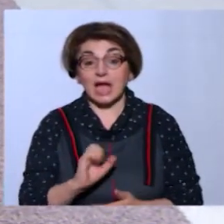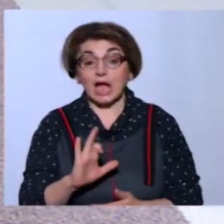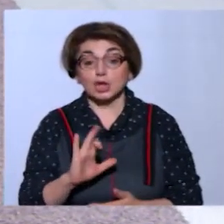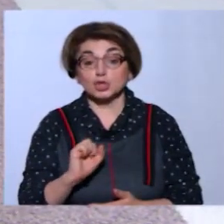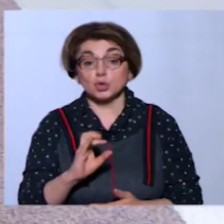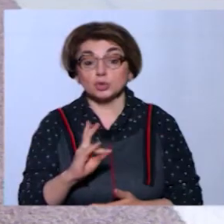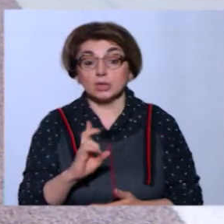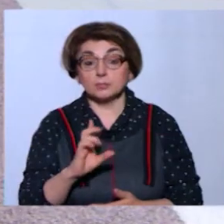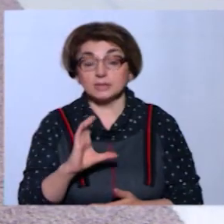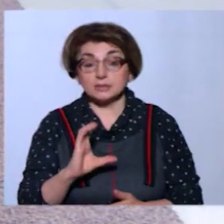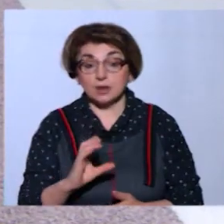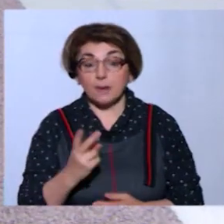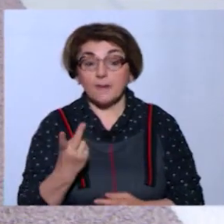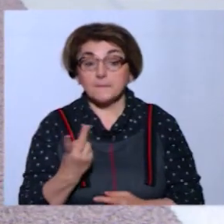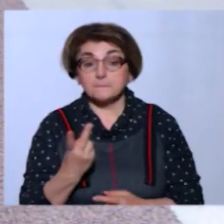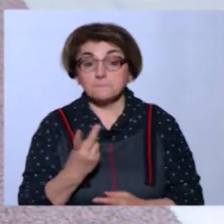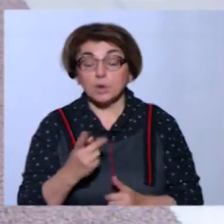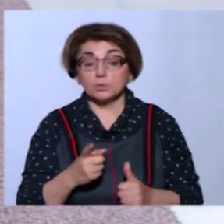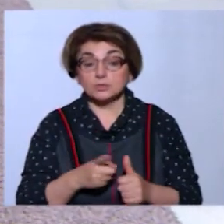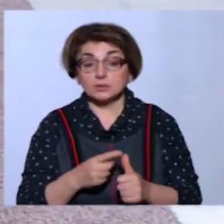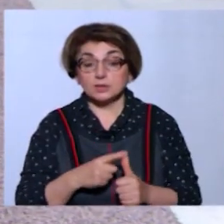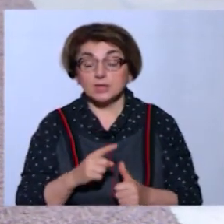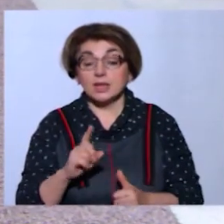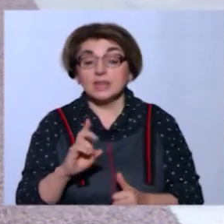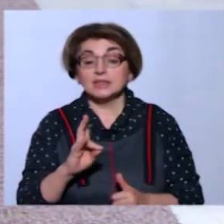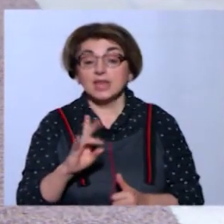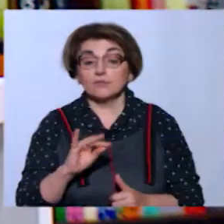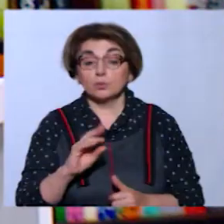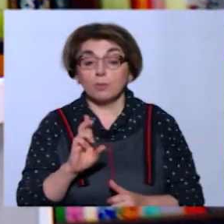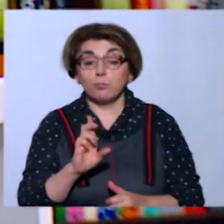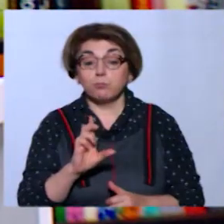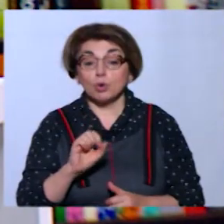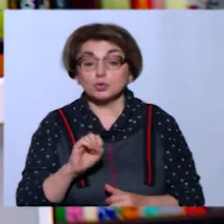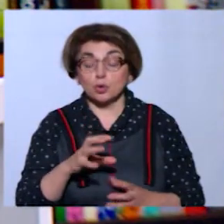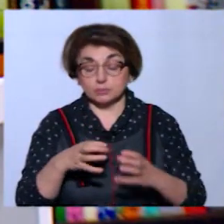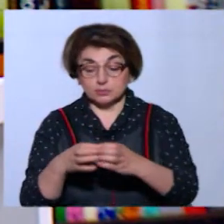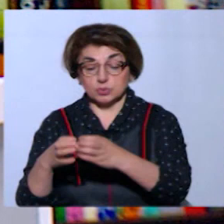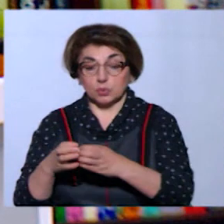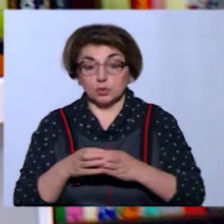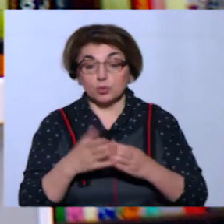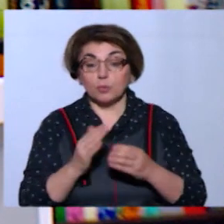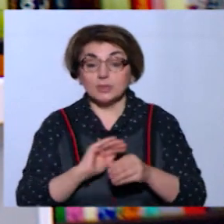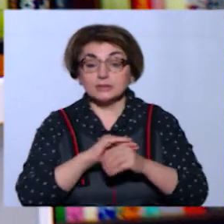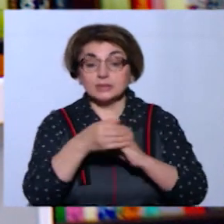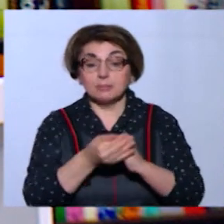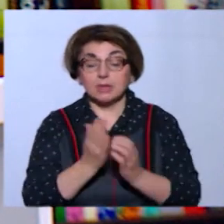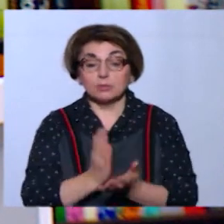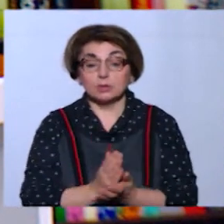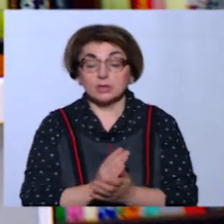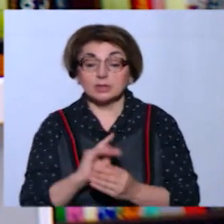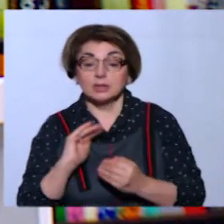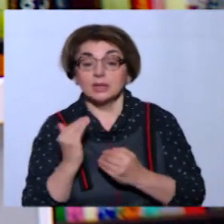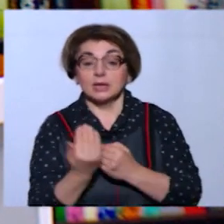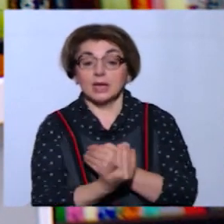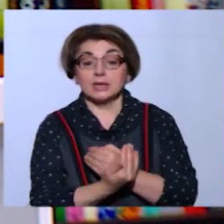აქსონების, მეორე ნაირად რო ვთქვათ, ნერვული ბოჭკოების კონები, რომელიც დაფარული არის